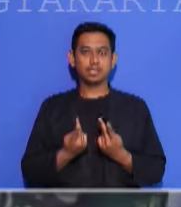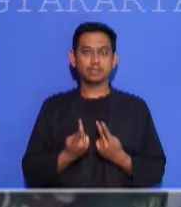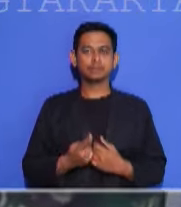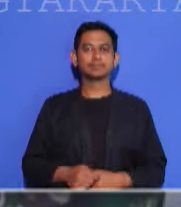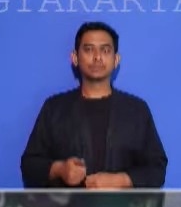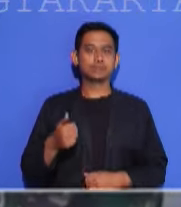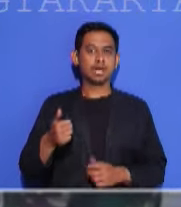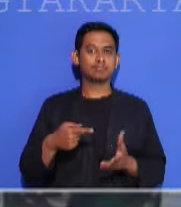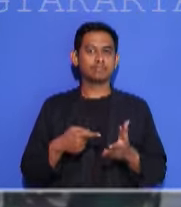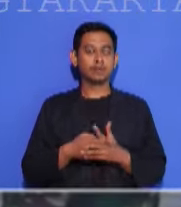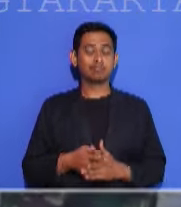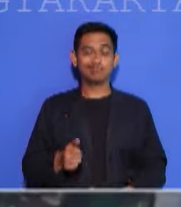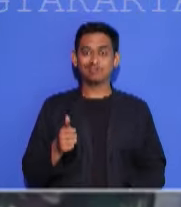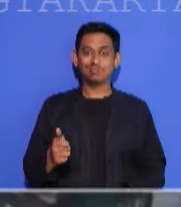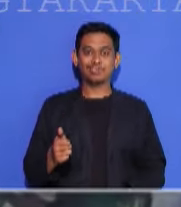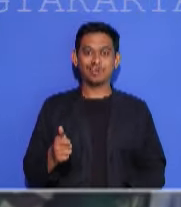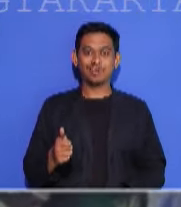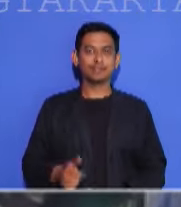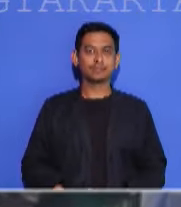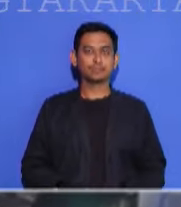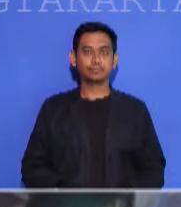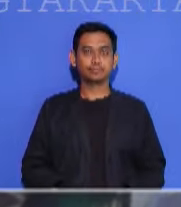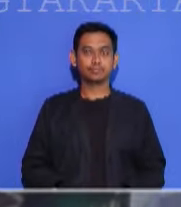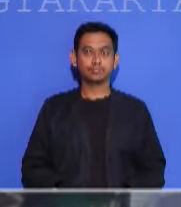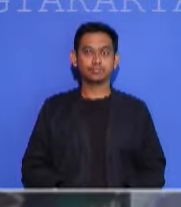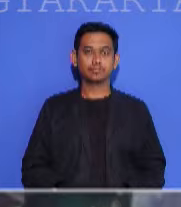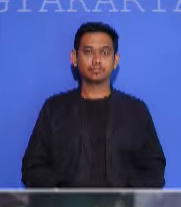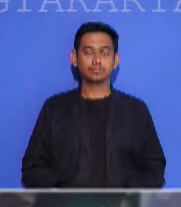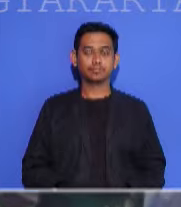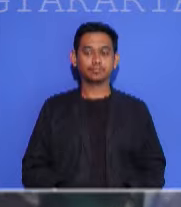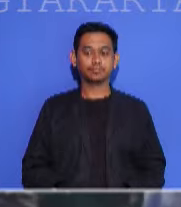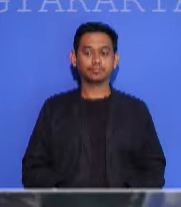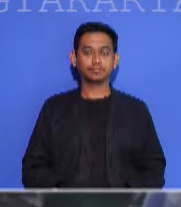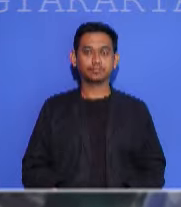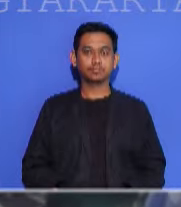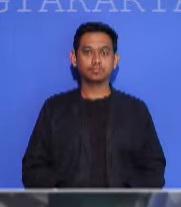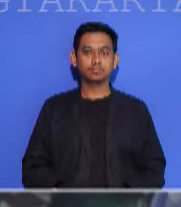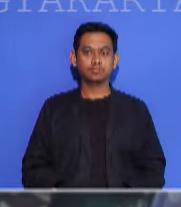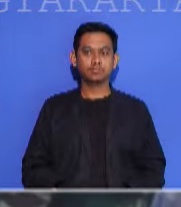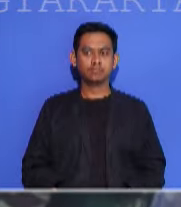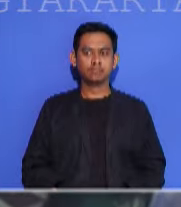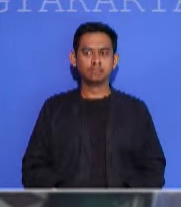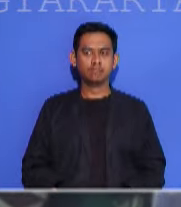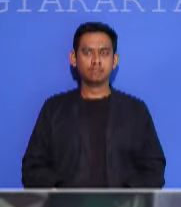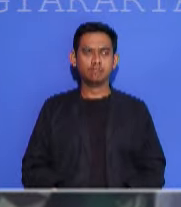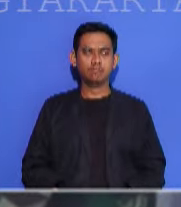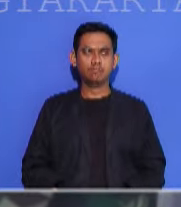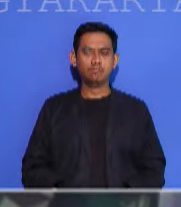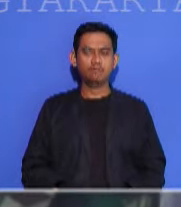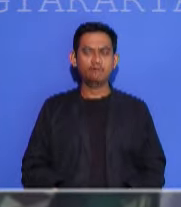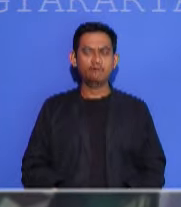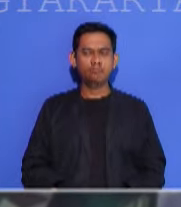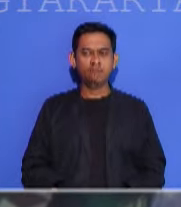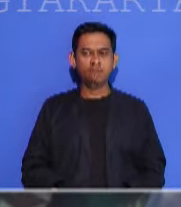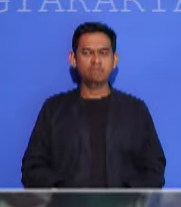di pemilihan kepala daerah Kota Yogyakarta tahun 2024. Ada berapa yang terdaftar pemilih? Kemarin